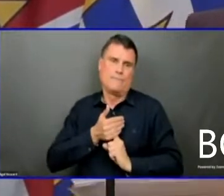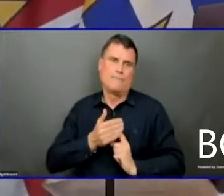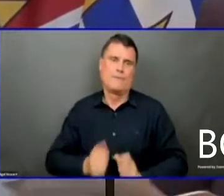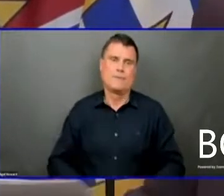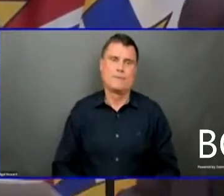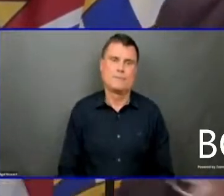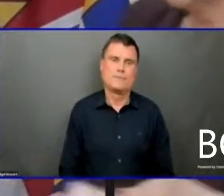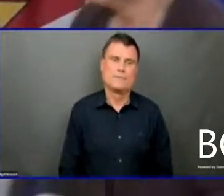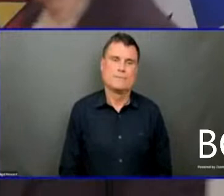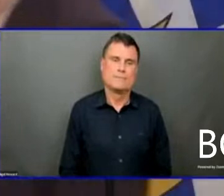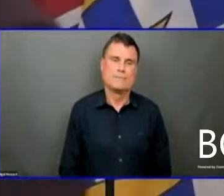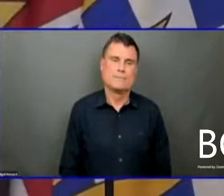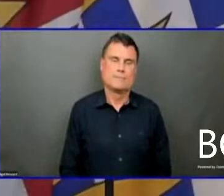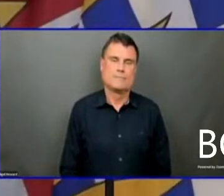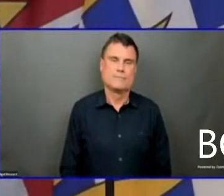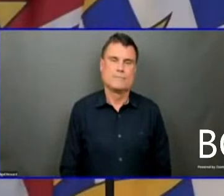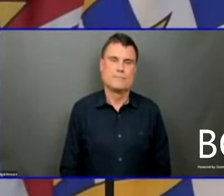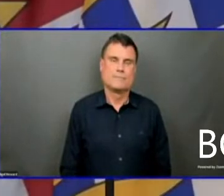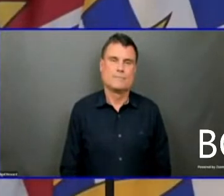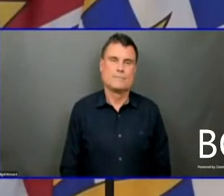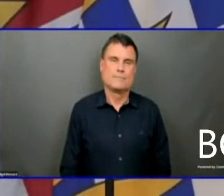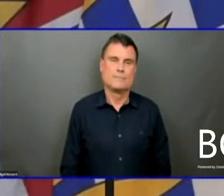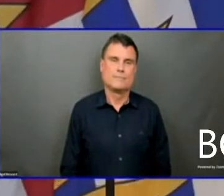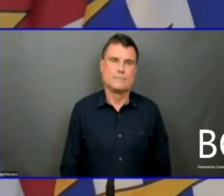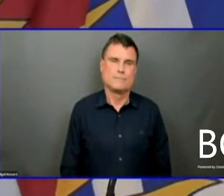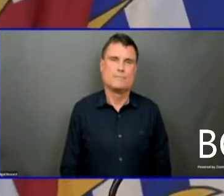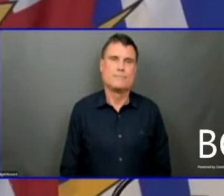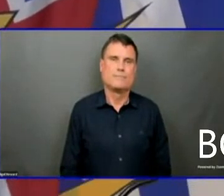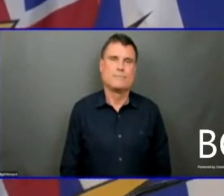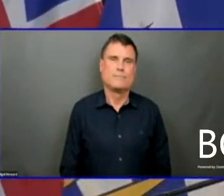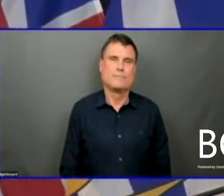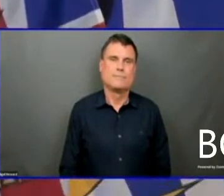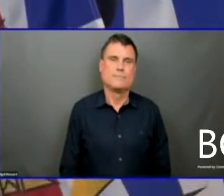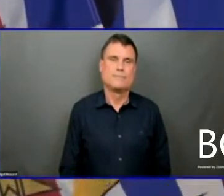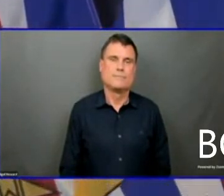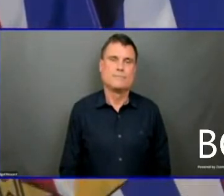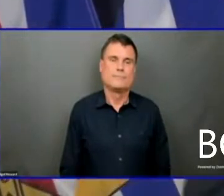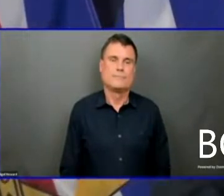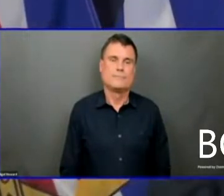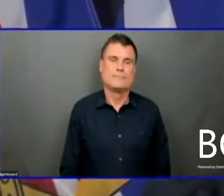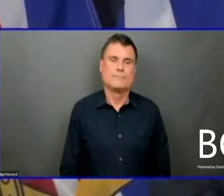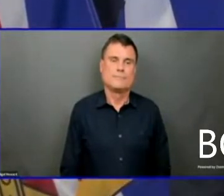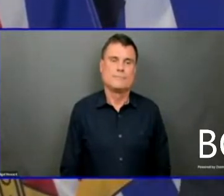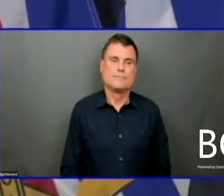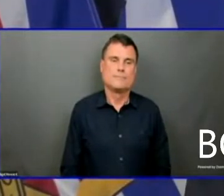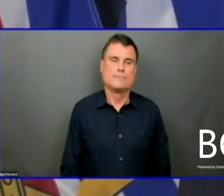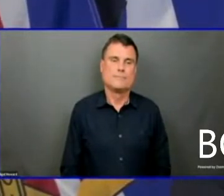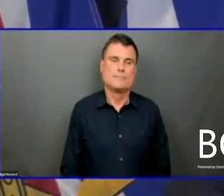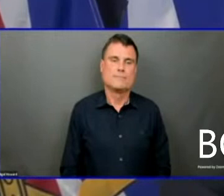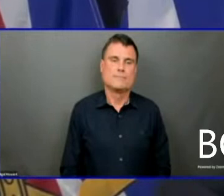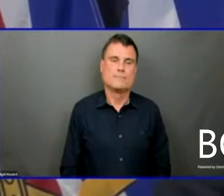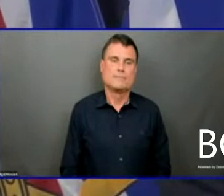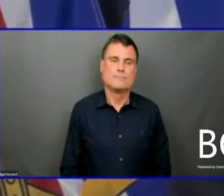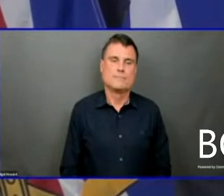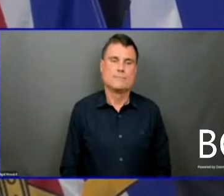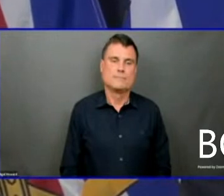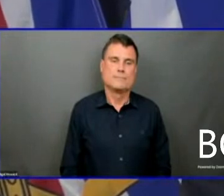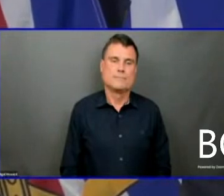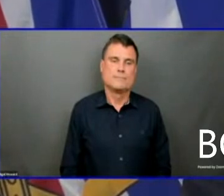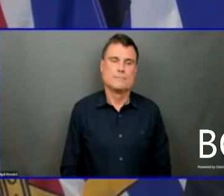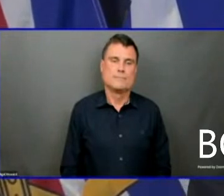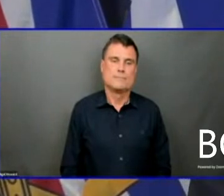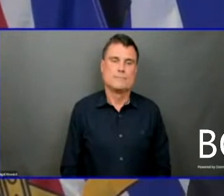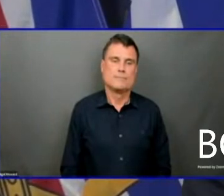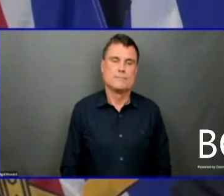话就是请安心，请容忍、容让，以及呢安全。那么卫生厅长再做一下总